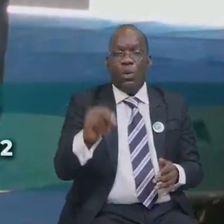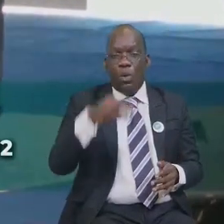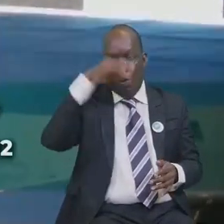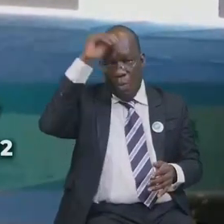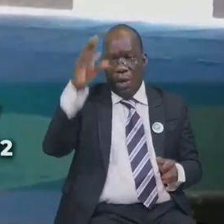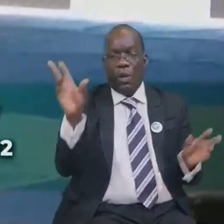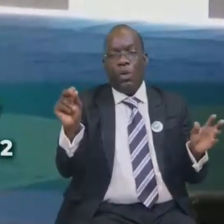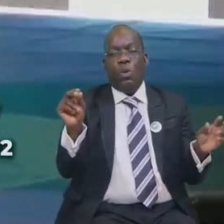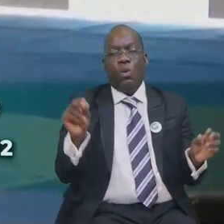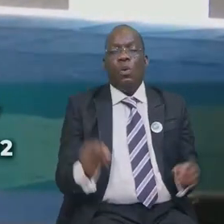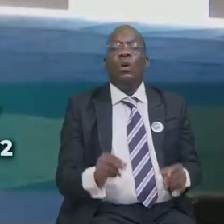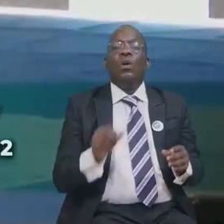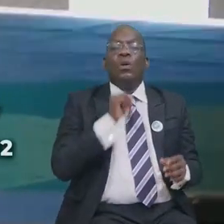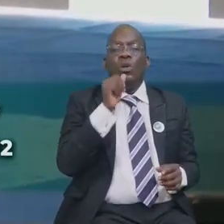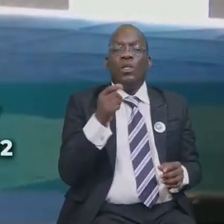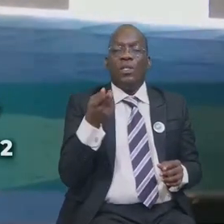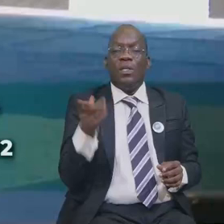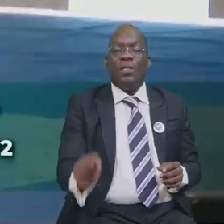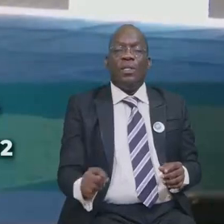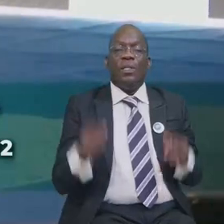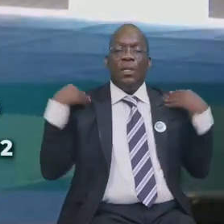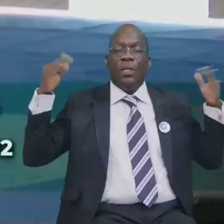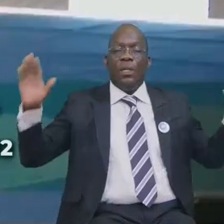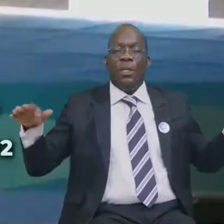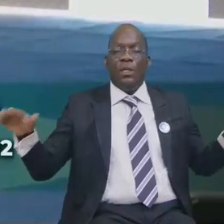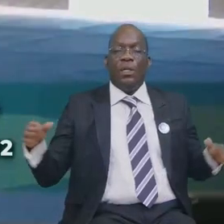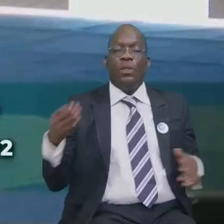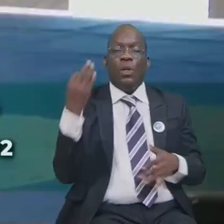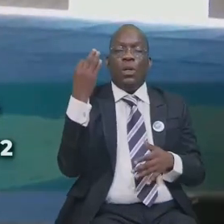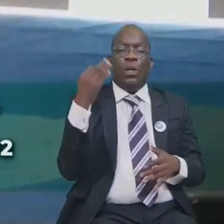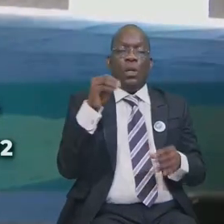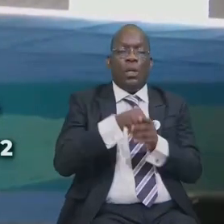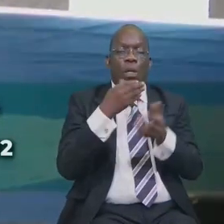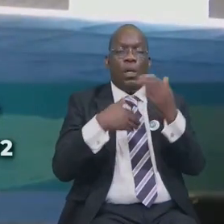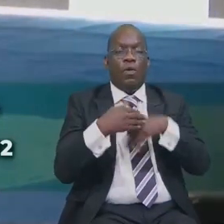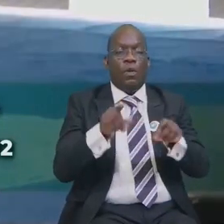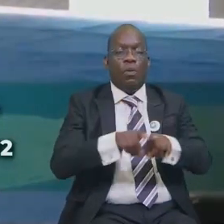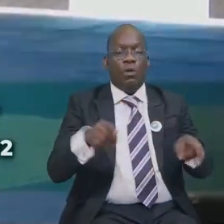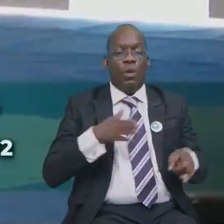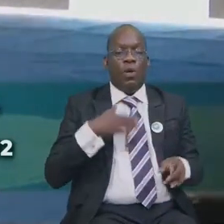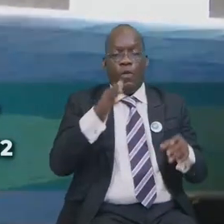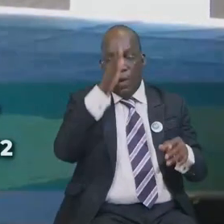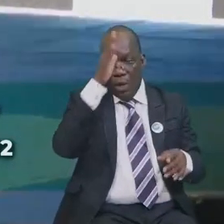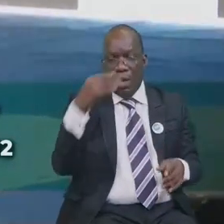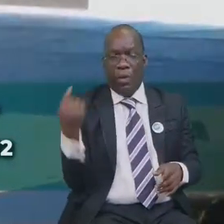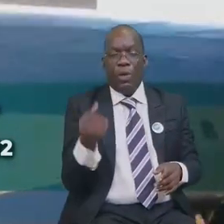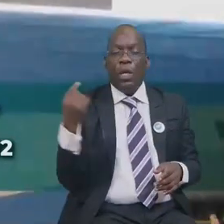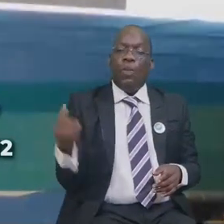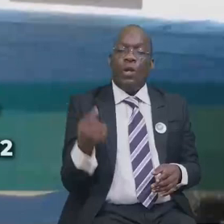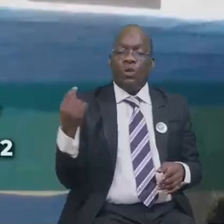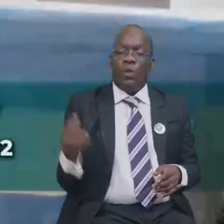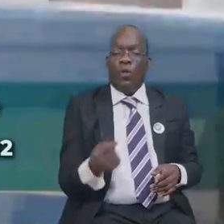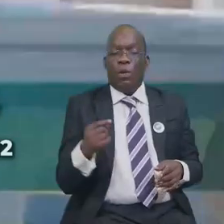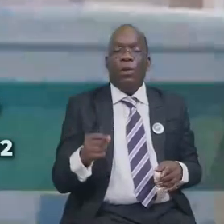Pour ce qui est du jour et de l'heure, personne ne le sait, ni les anges des cieux, ni le Fils, mais le Père seul. Même pas